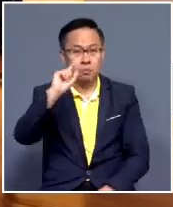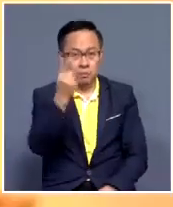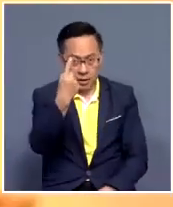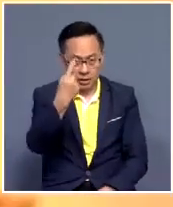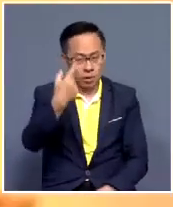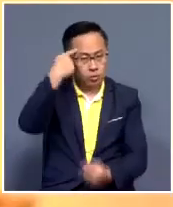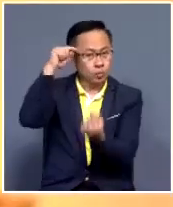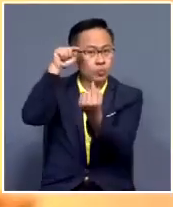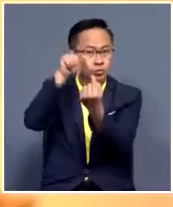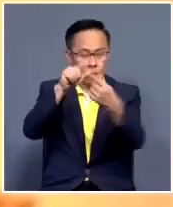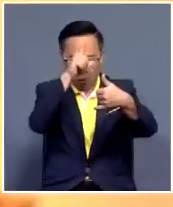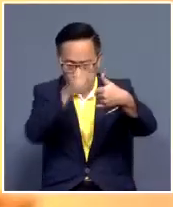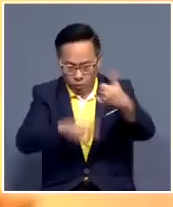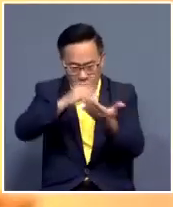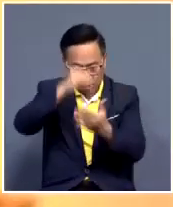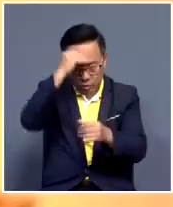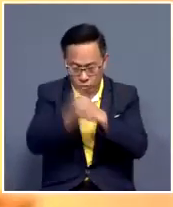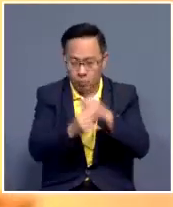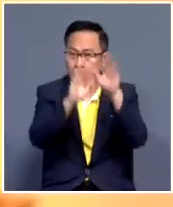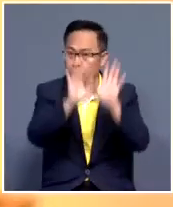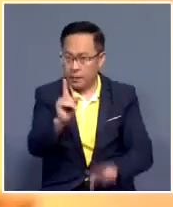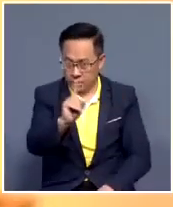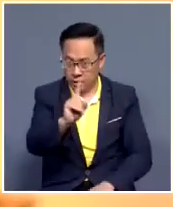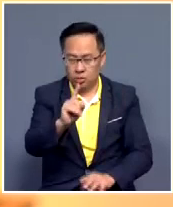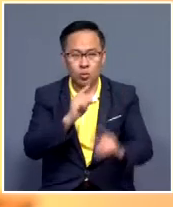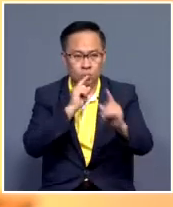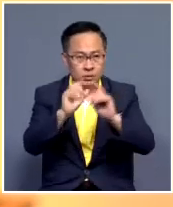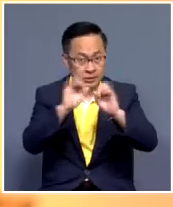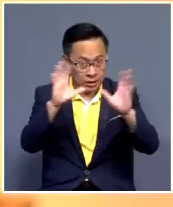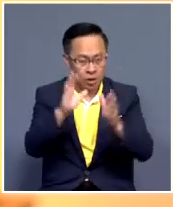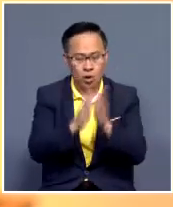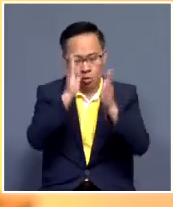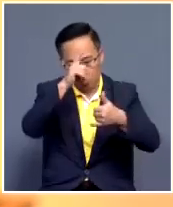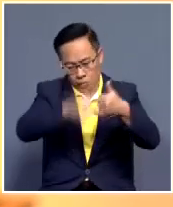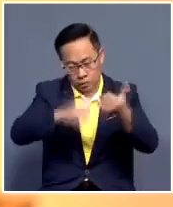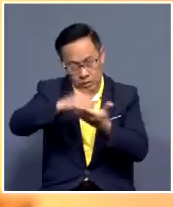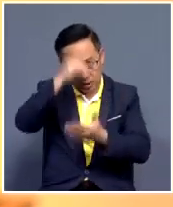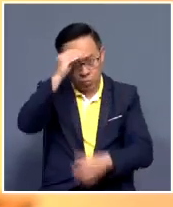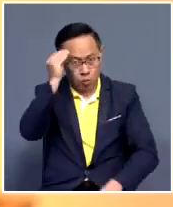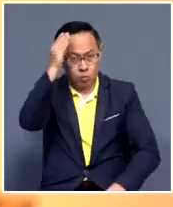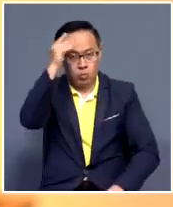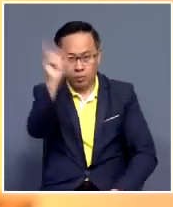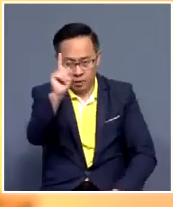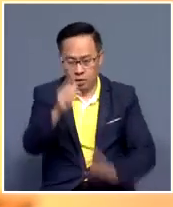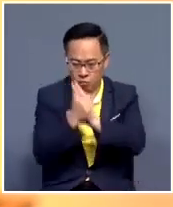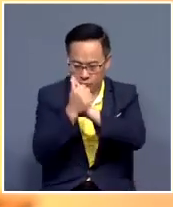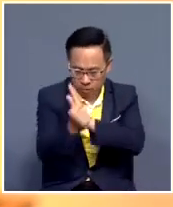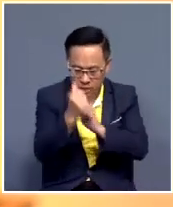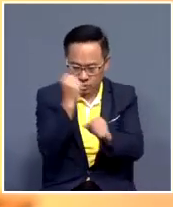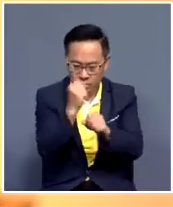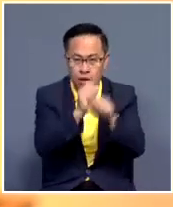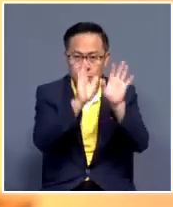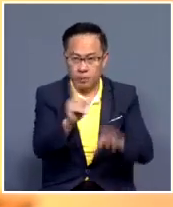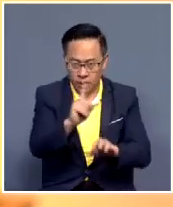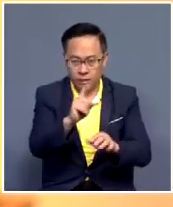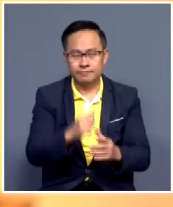ผลสัมฤทธิ์ต้องการว่าคุณต้องการบัณฑิตแบบไหนอย่างไรมีความรู้อะไรบ้างทักษะสมรรถนะแบบไหนอย่างไรนะครับ